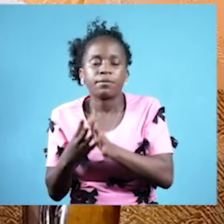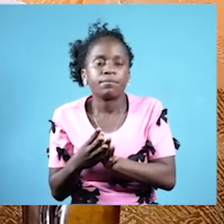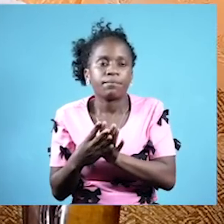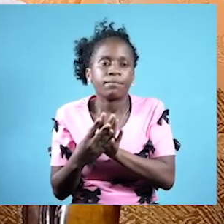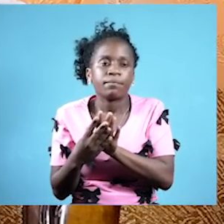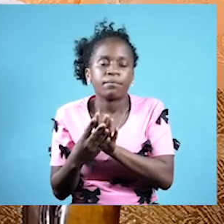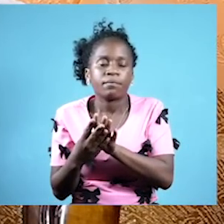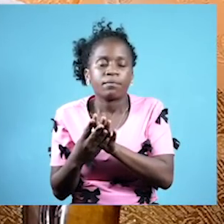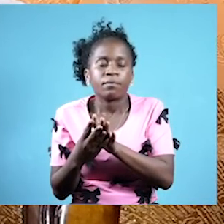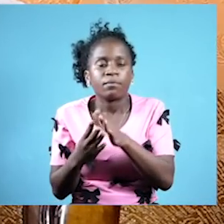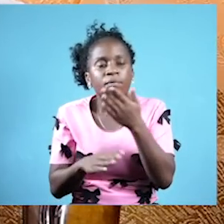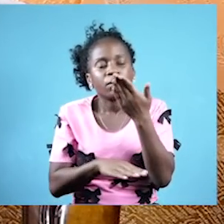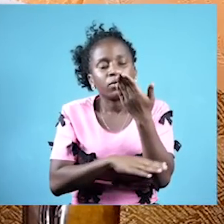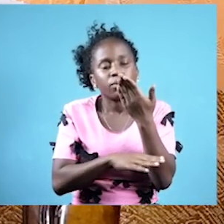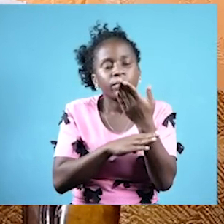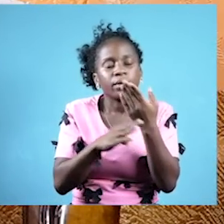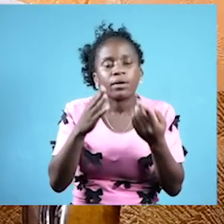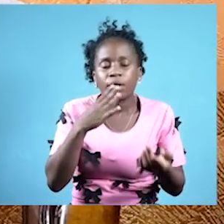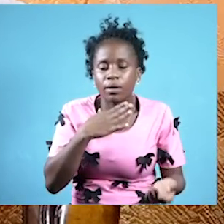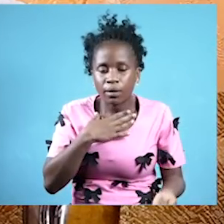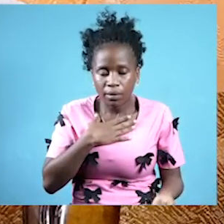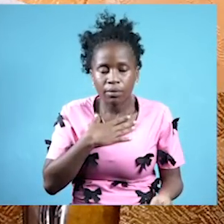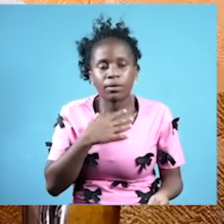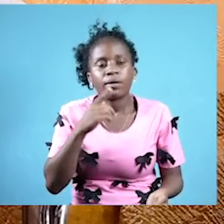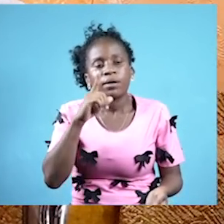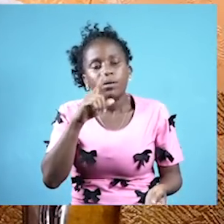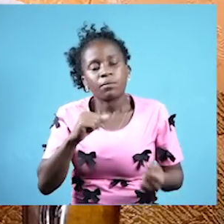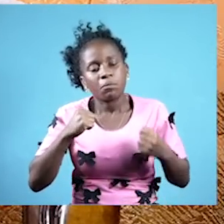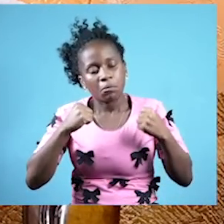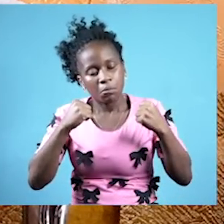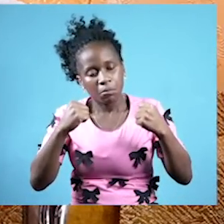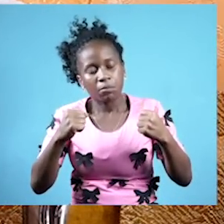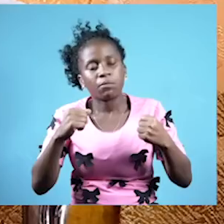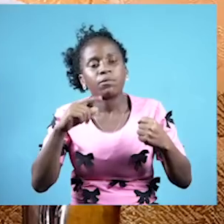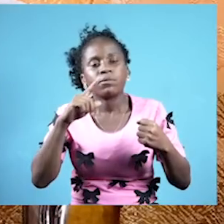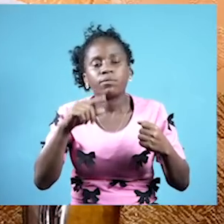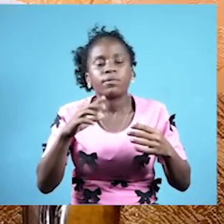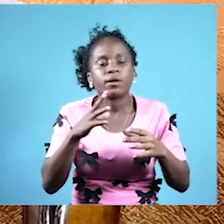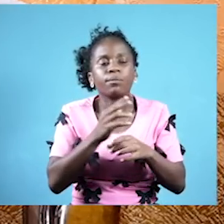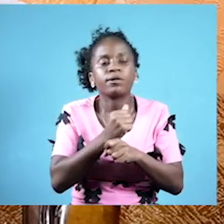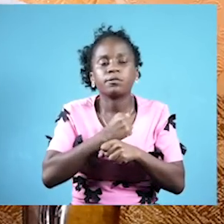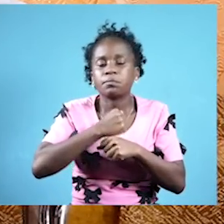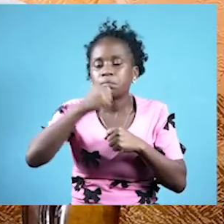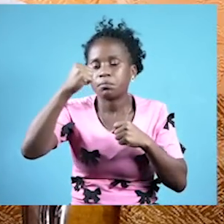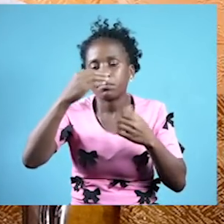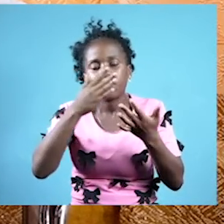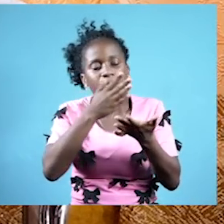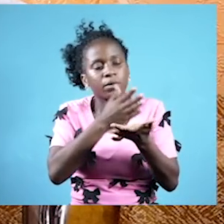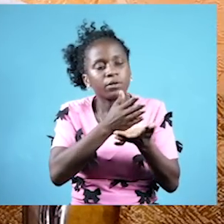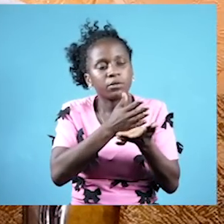ya umri wangu. Umri ambao ndio na nguvu naweza nikaleta